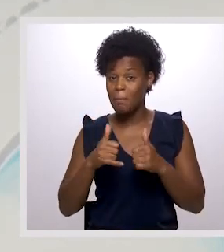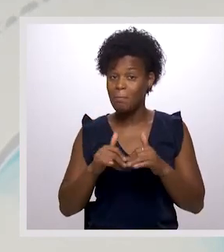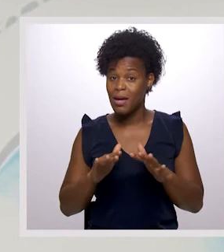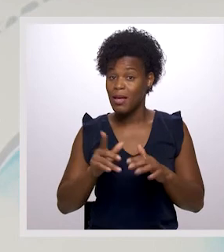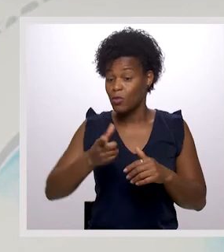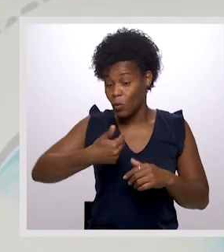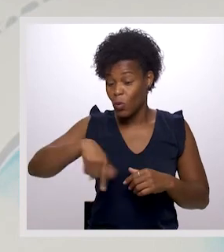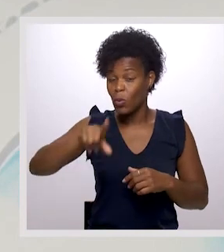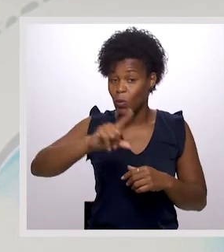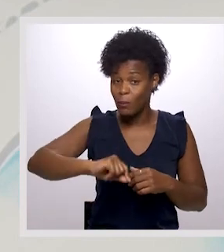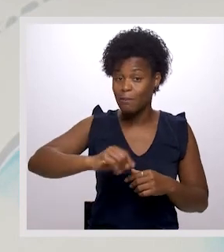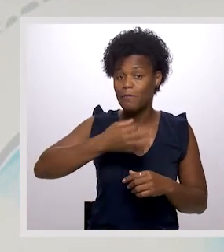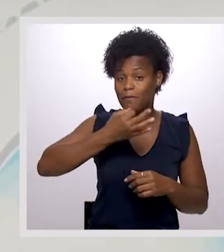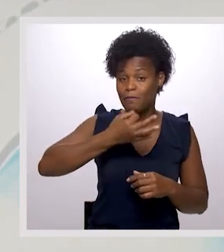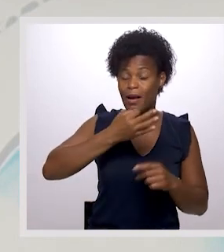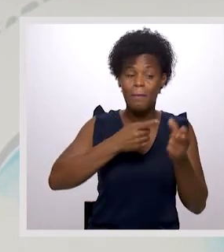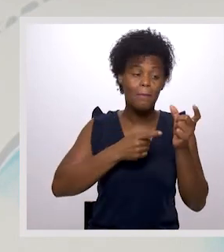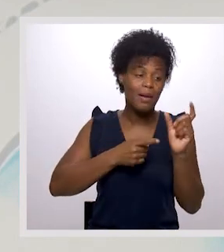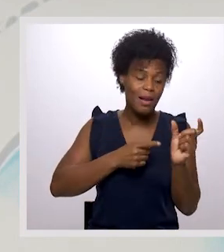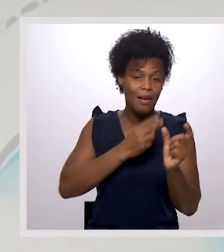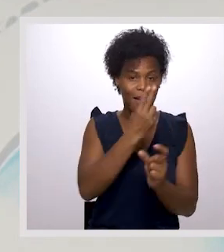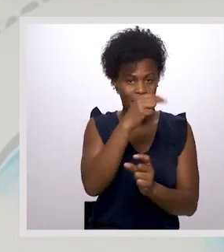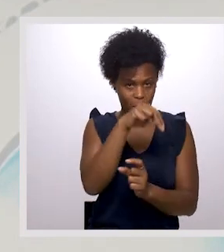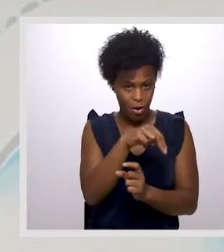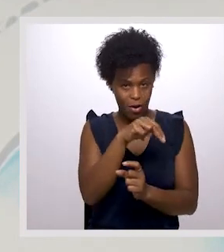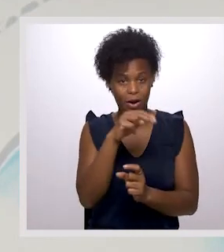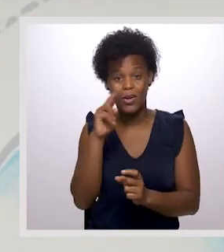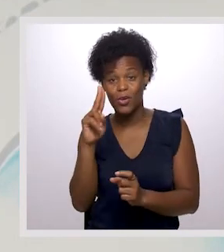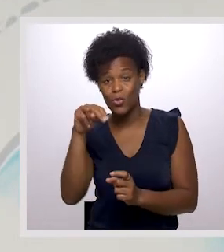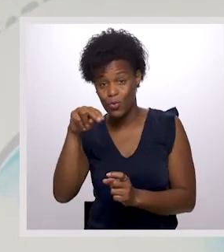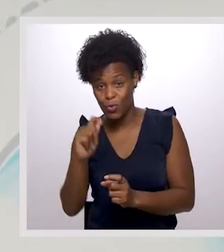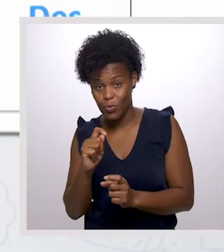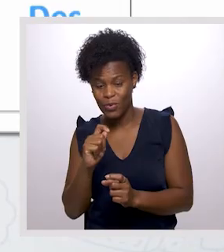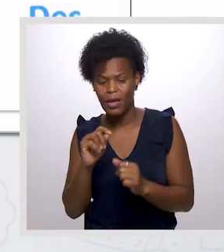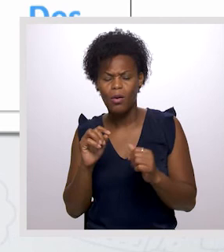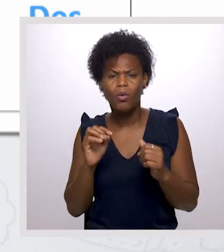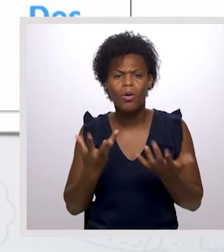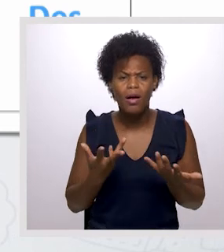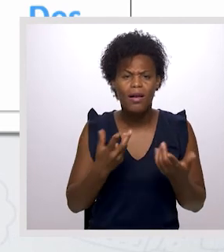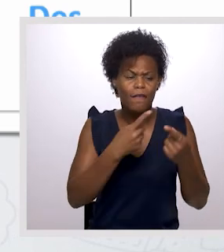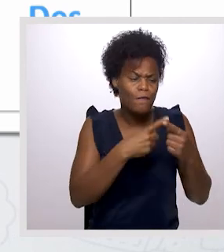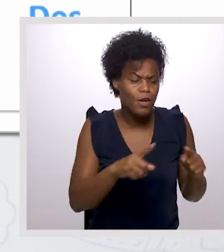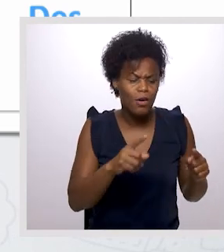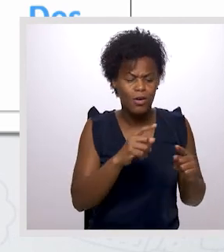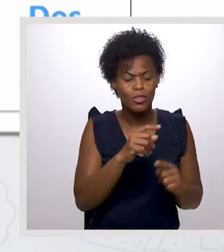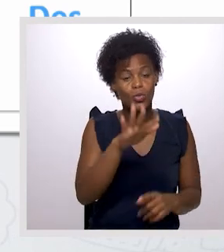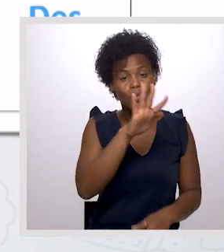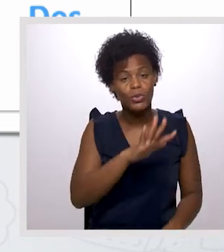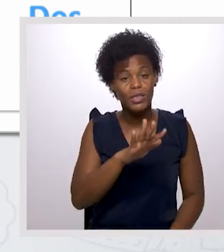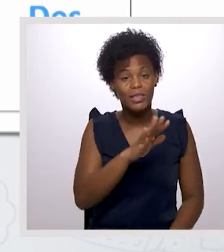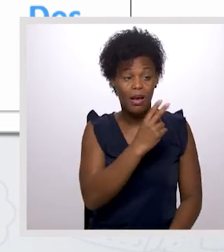aussi parlé des mots un et une, n'est-ce pas? Quelle est la différence